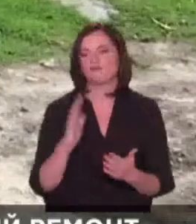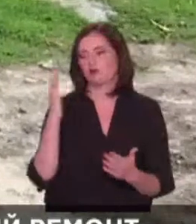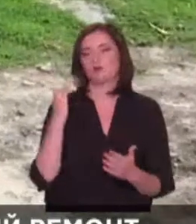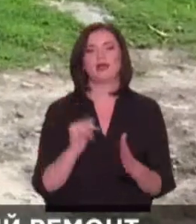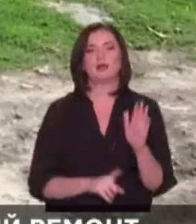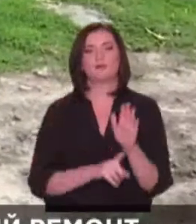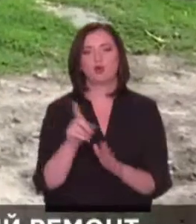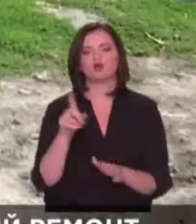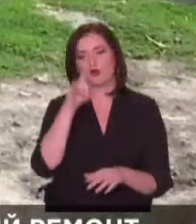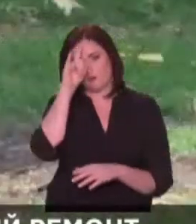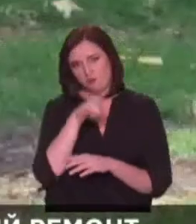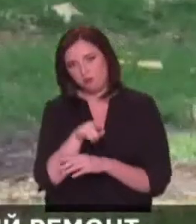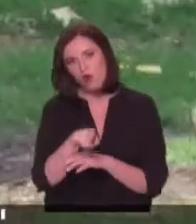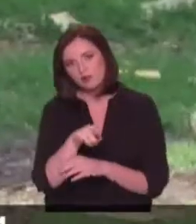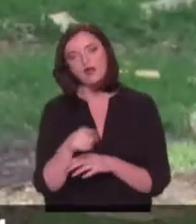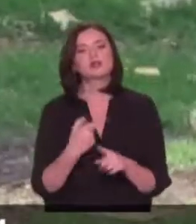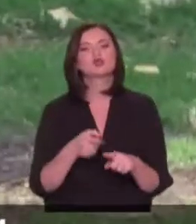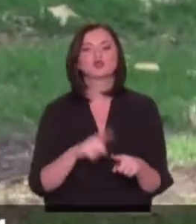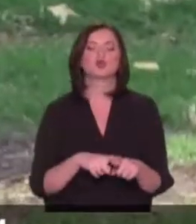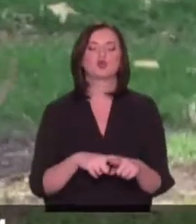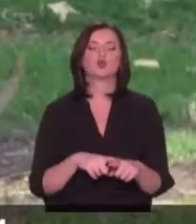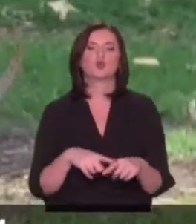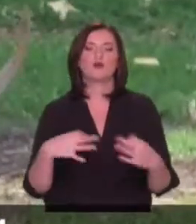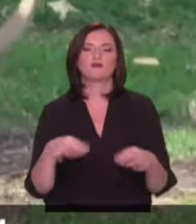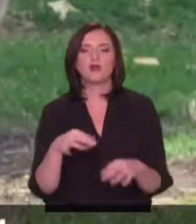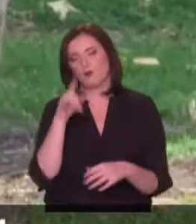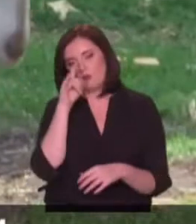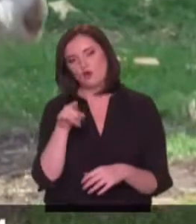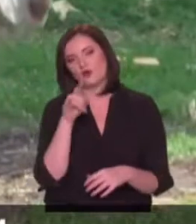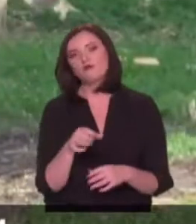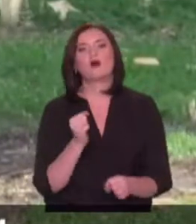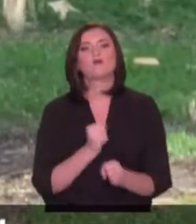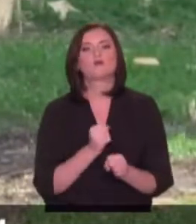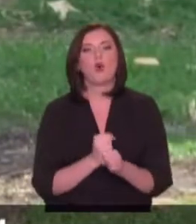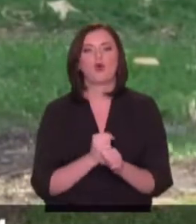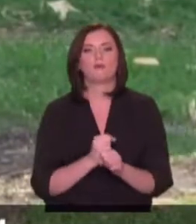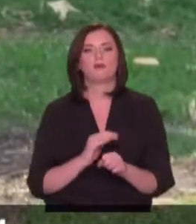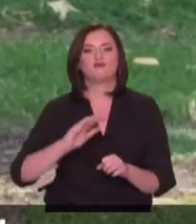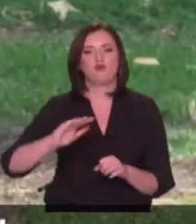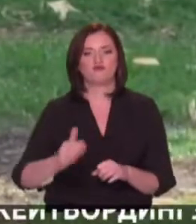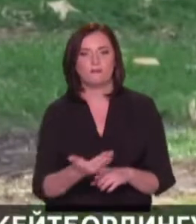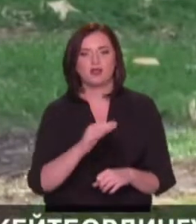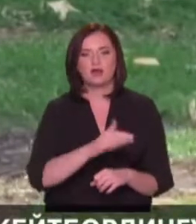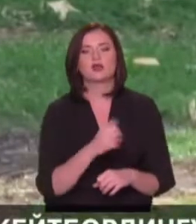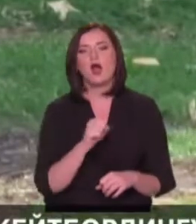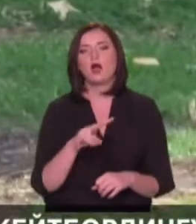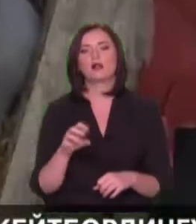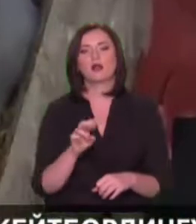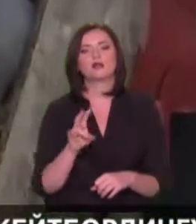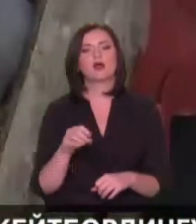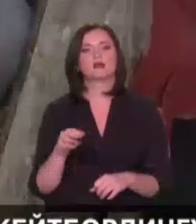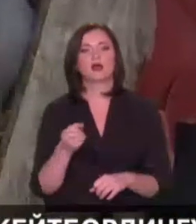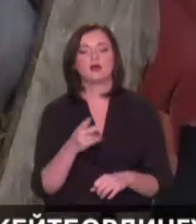почав бодати цю автівку. Бодав, поробив в м'ясо. Але пані Наталя, власниця цих